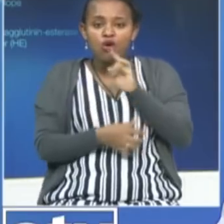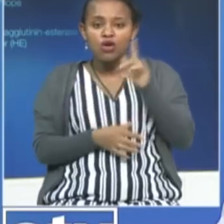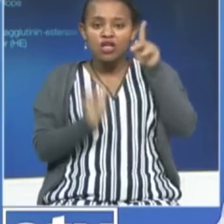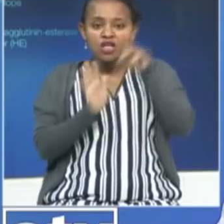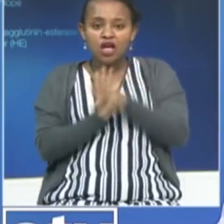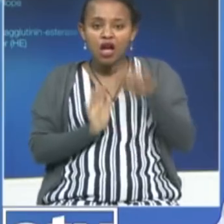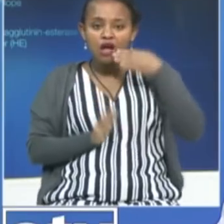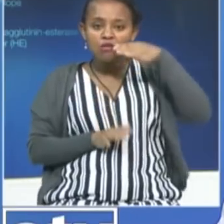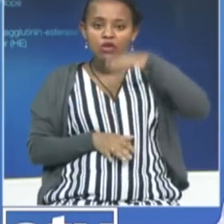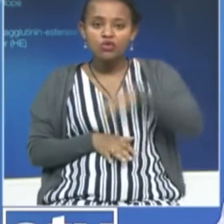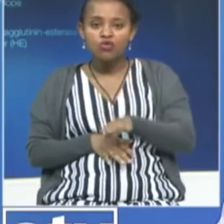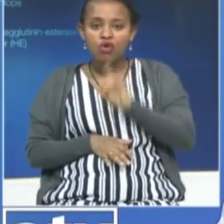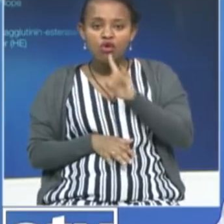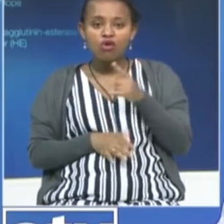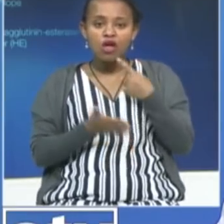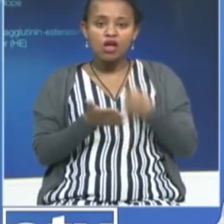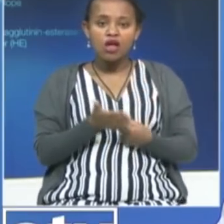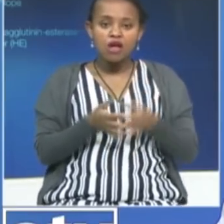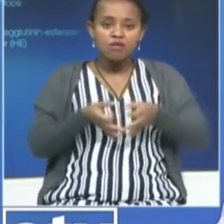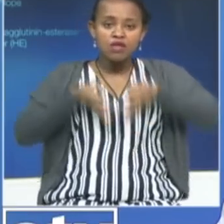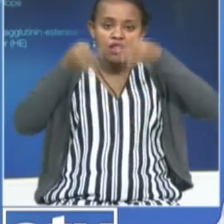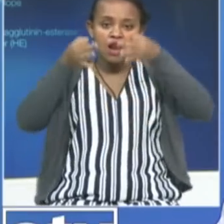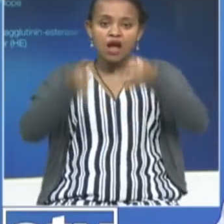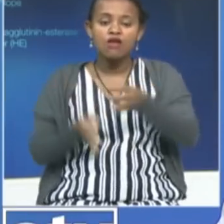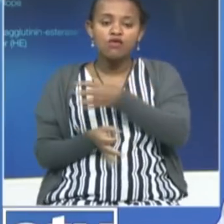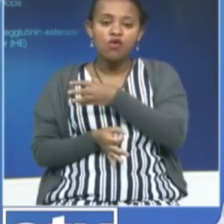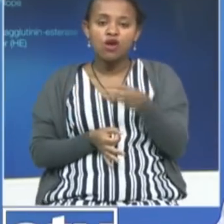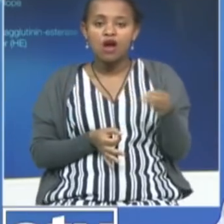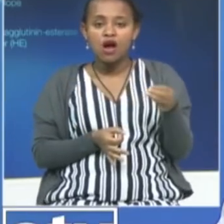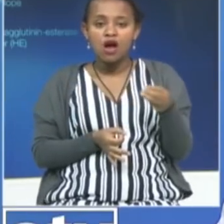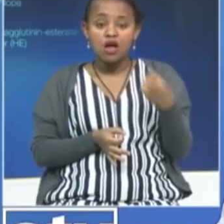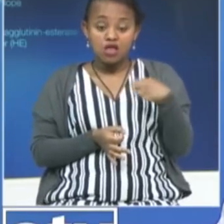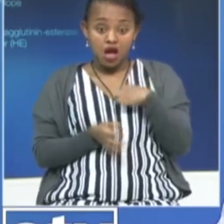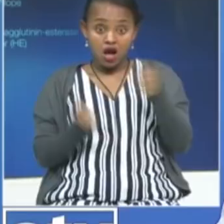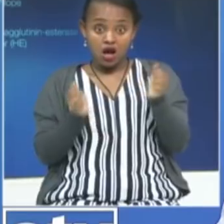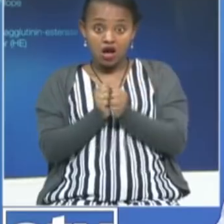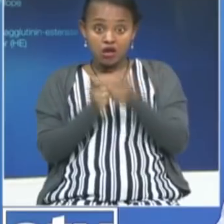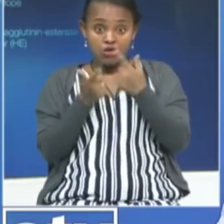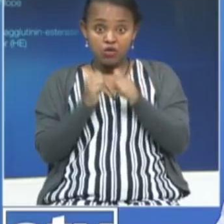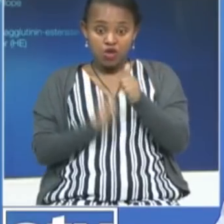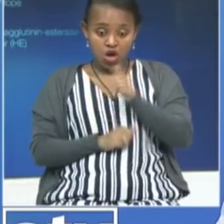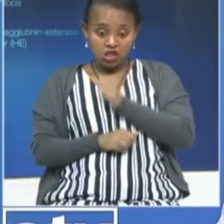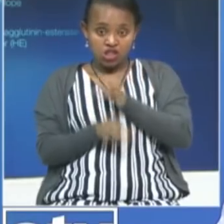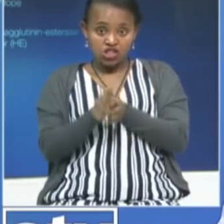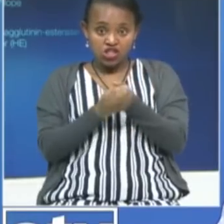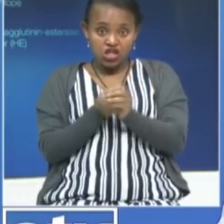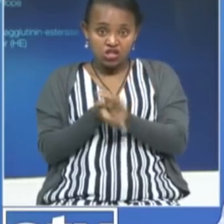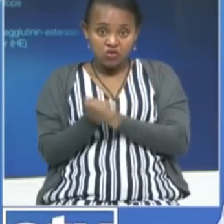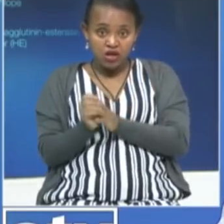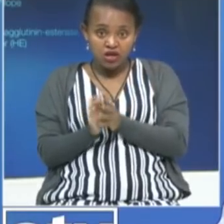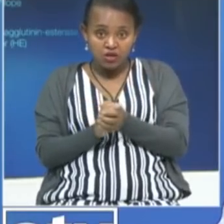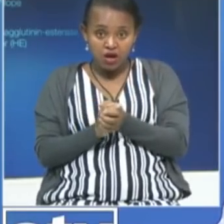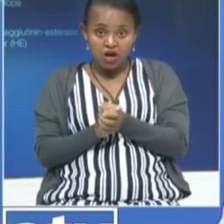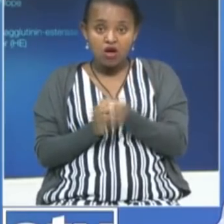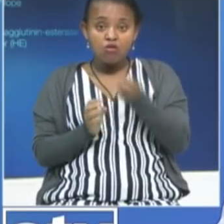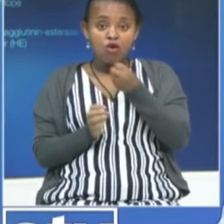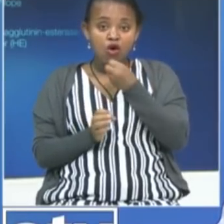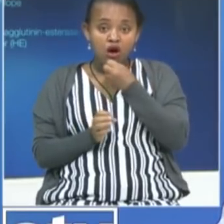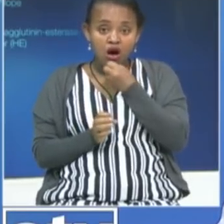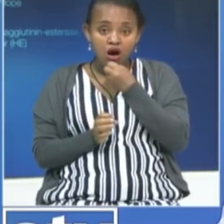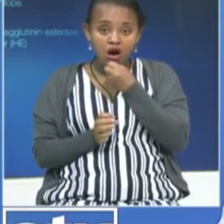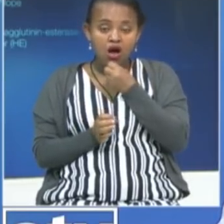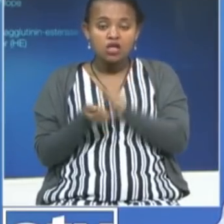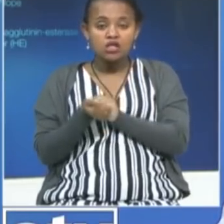ይገላል፣ መጥፎ ነገር ነው። ስለዚህ ይሄ የሚተላለፈውና እኛ ጋር የሚመጣው ራሳችን እጃችንን በሳሙናና በውሃ